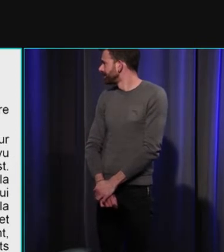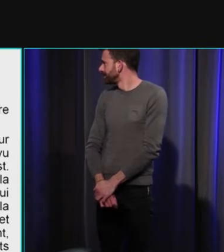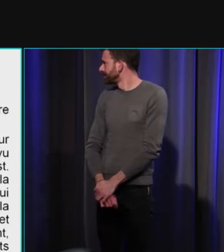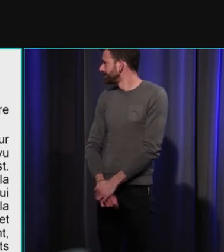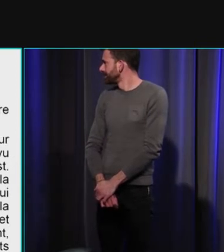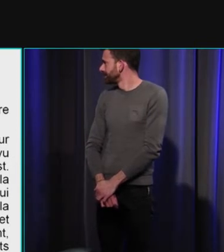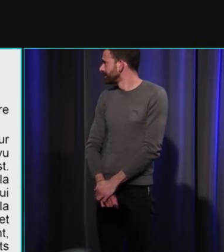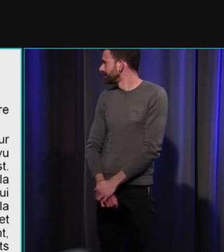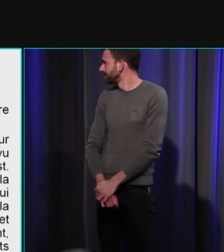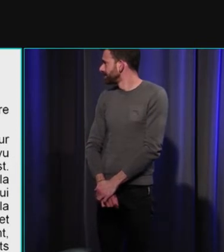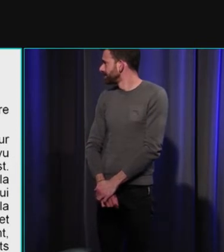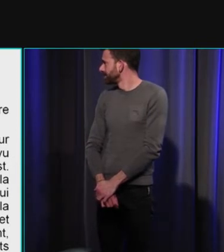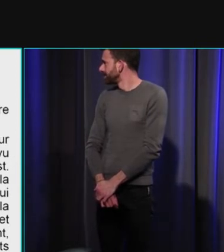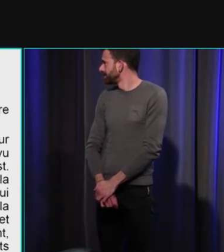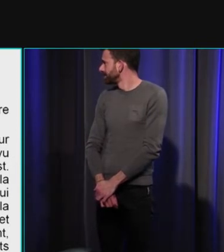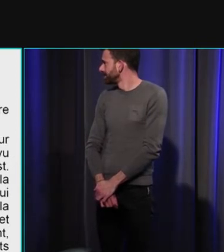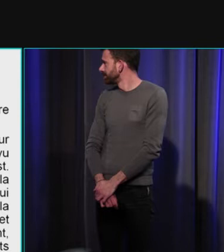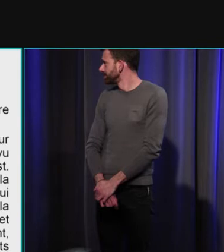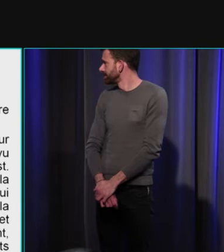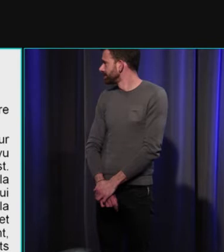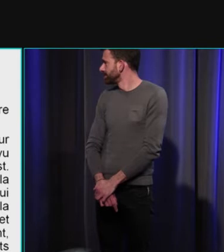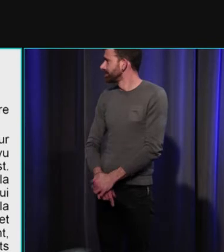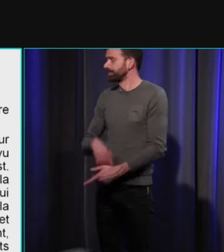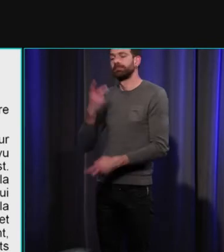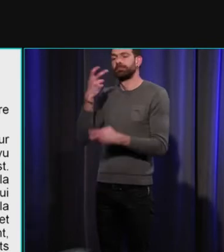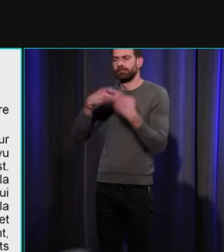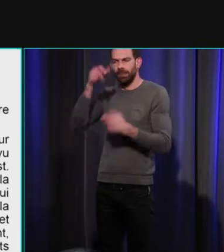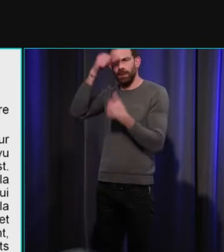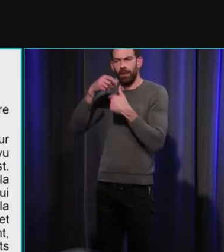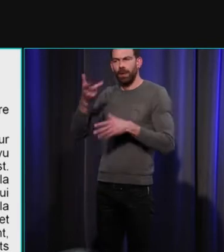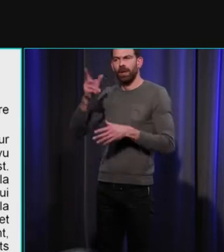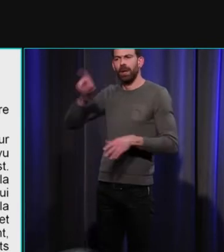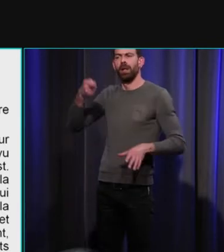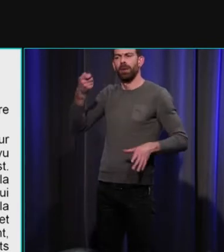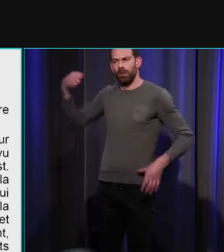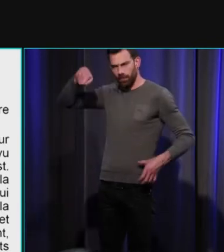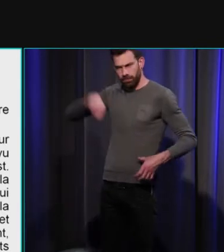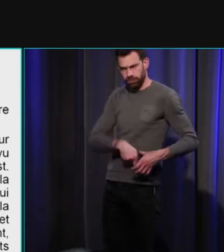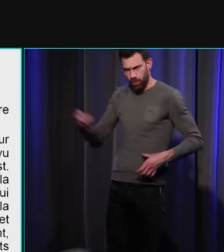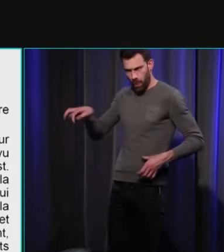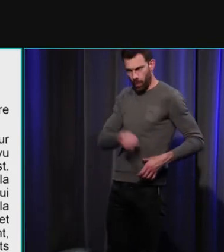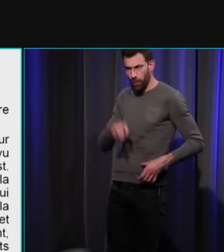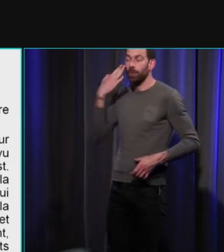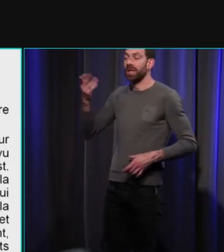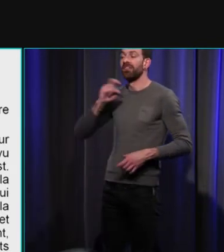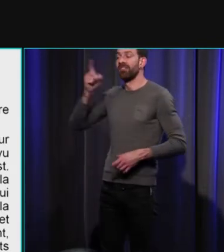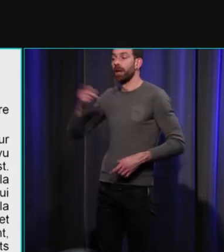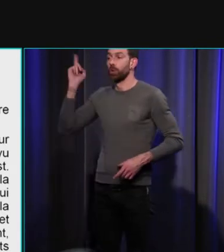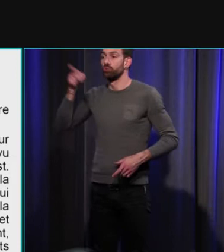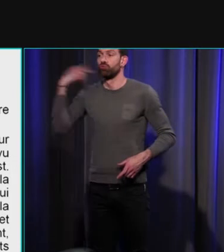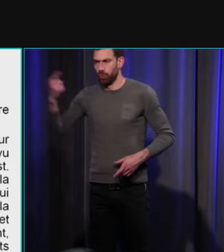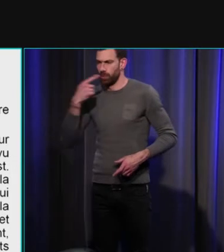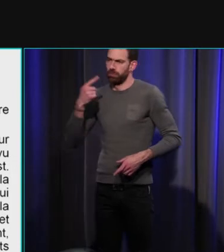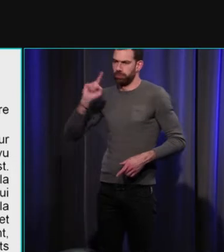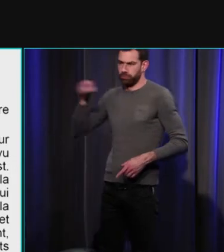défendre le christ pierre remet l'épée dans le fourreau celui qui tue par le faire périr à part le faire c'est là